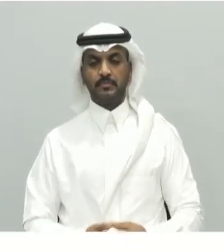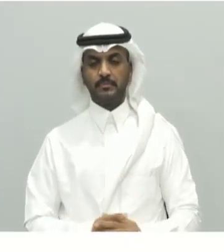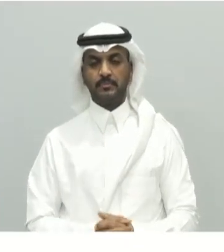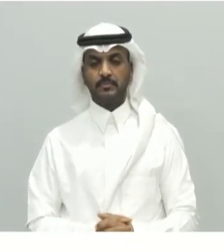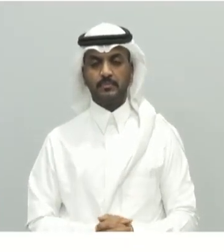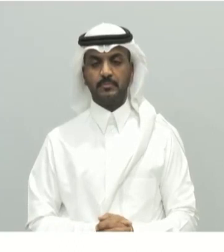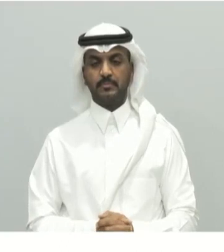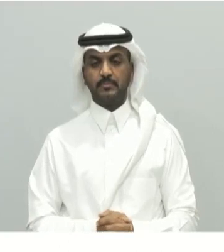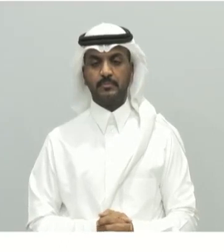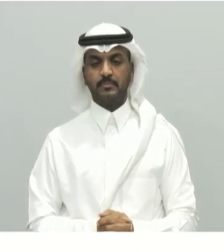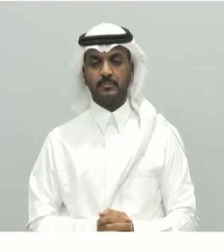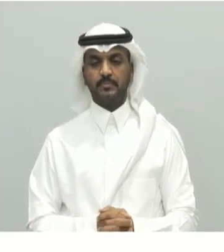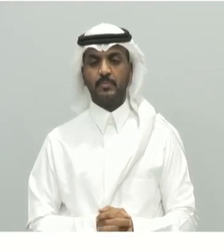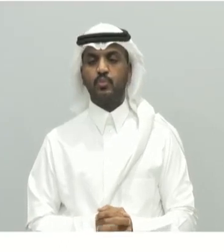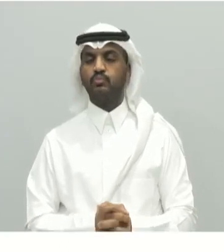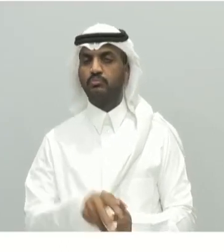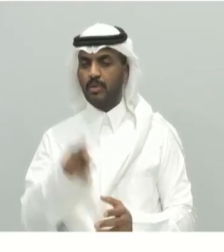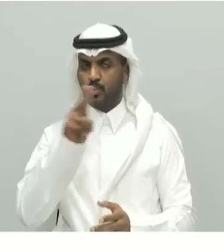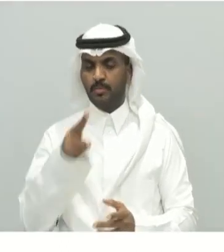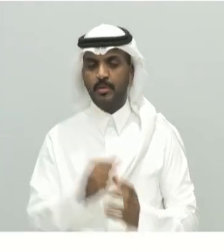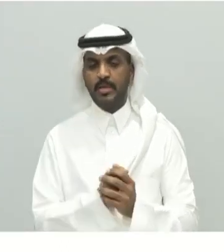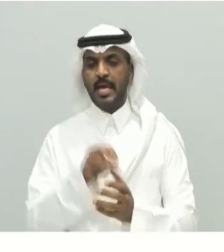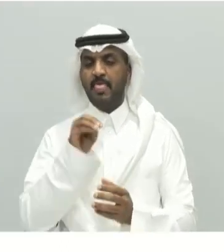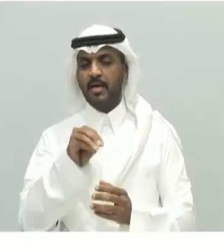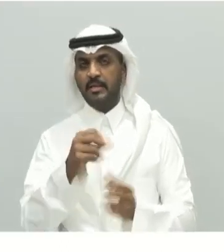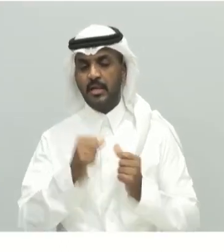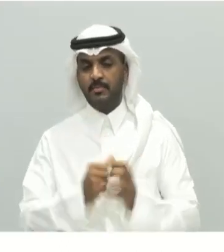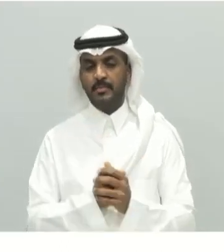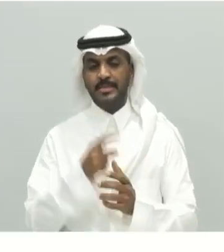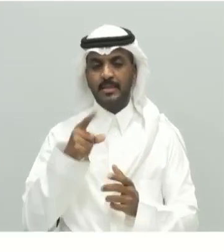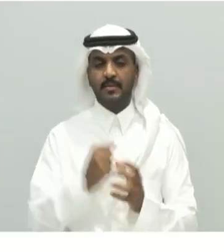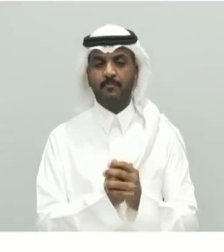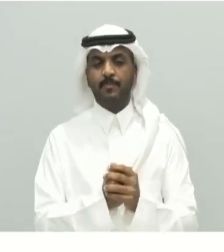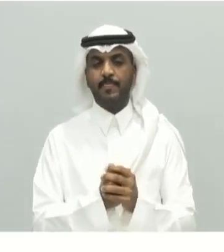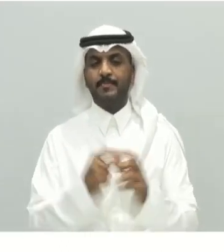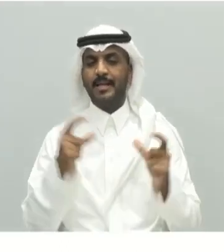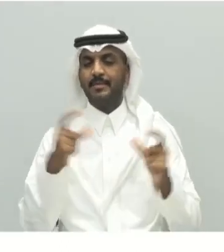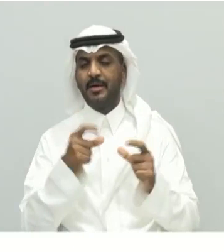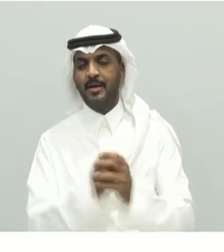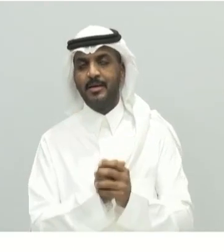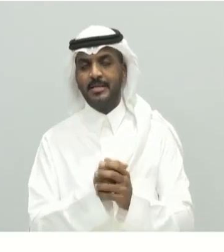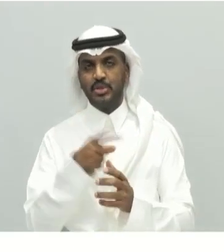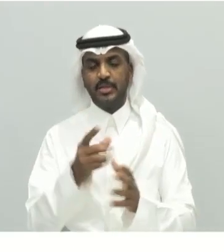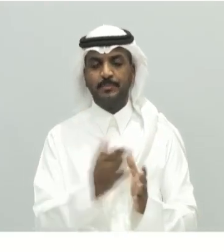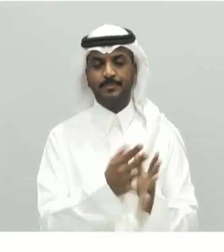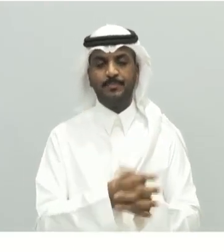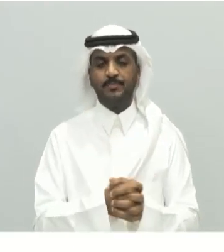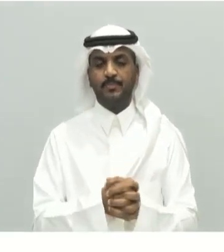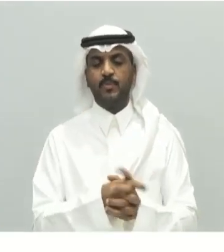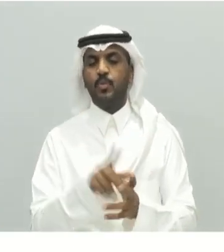الجزائر تقويم يضع الطلبه علامه صح امام العباره